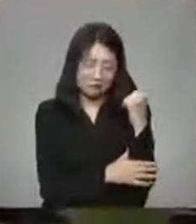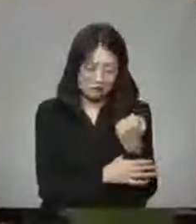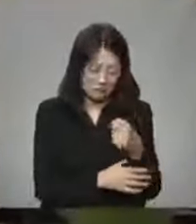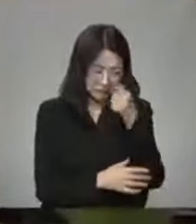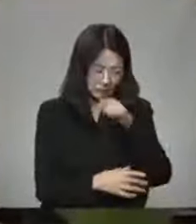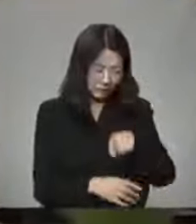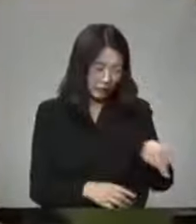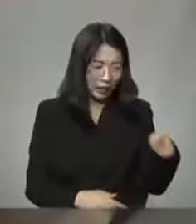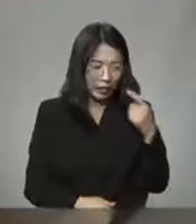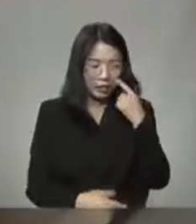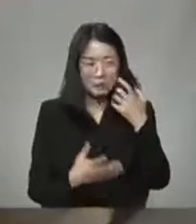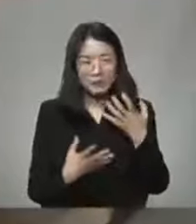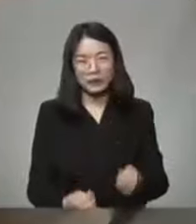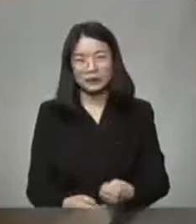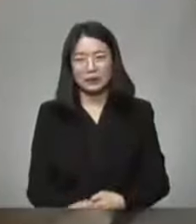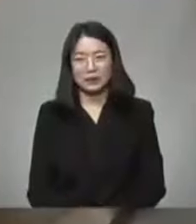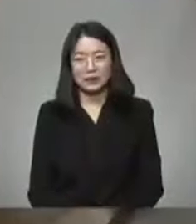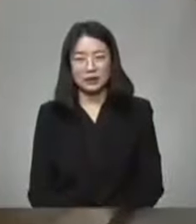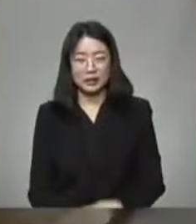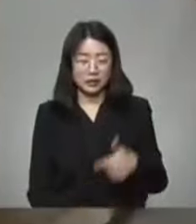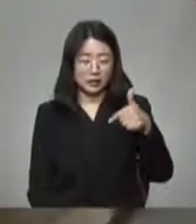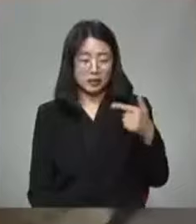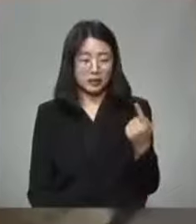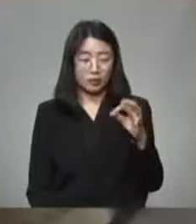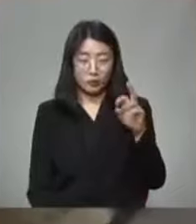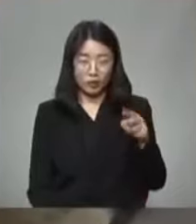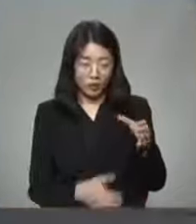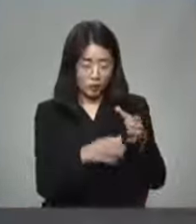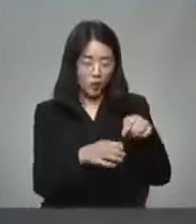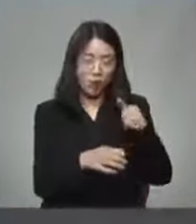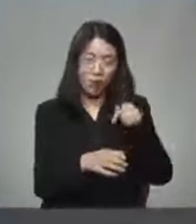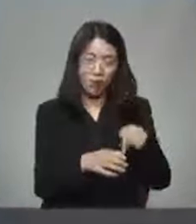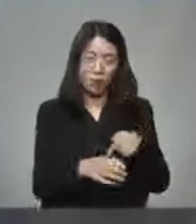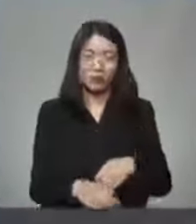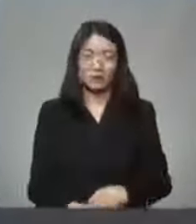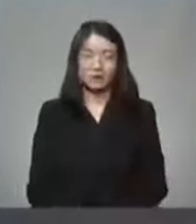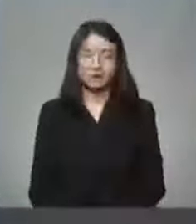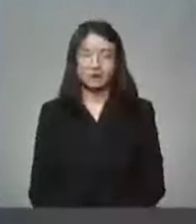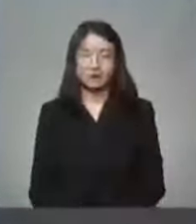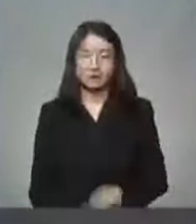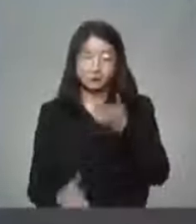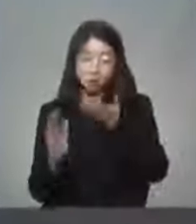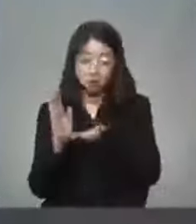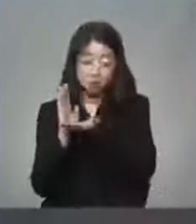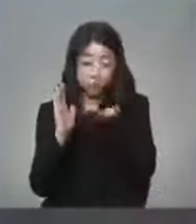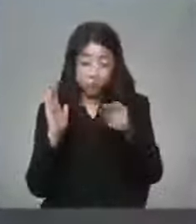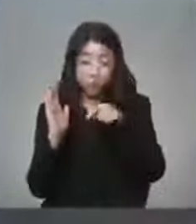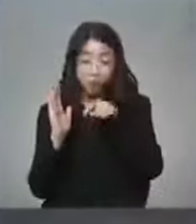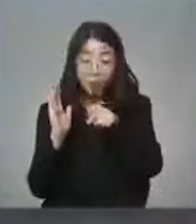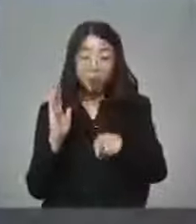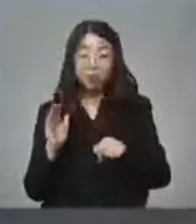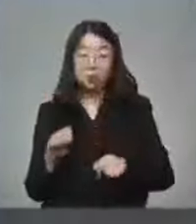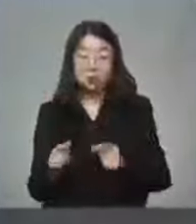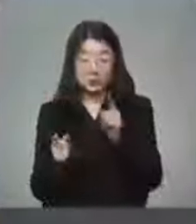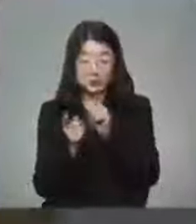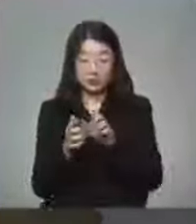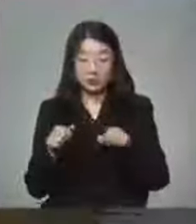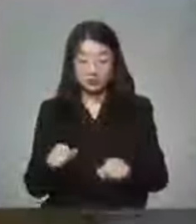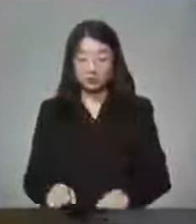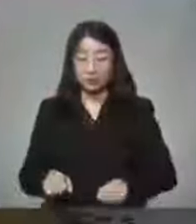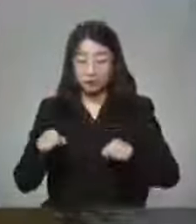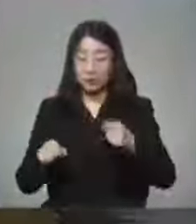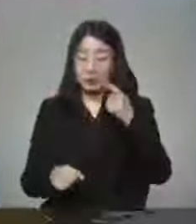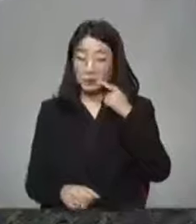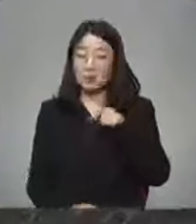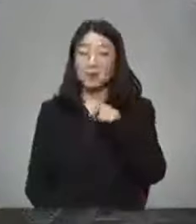스티로폼이 허다합니다 농약병 발견됩니다 의암호 안쪽 섬에는 쓰레기가 얼마나 있는지 취재진이 직접 배를 타고